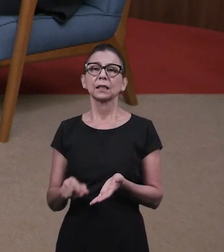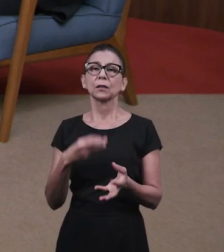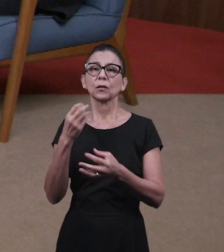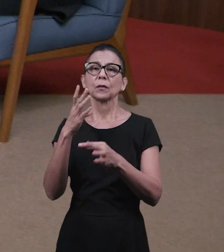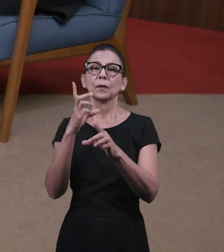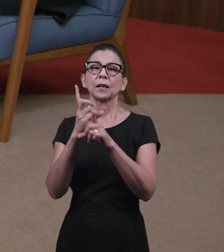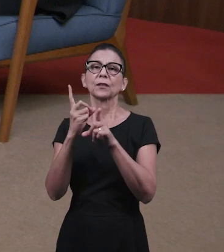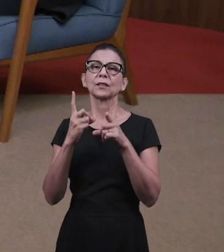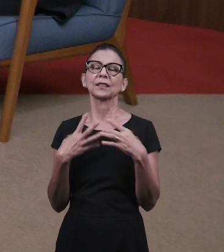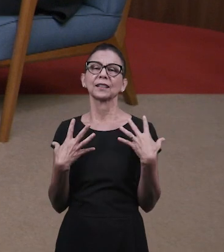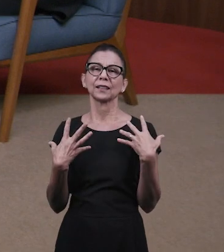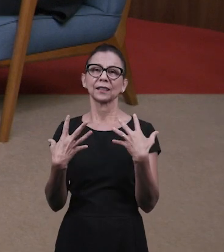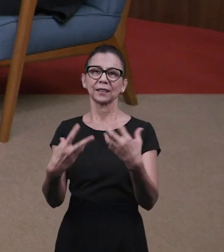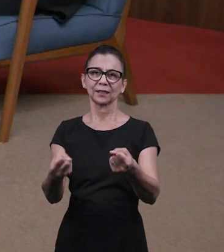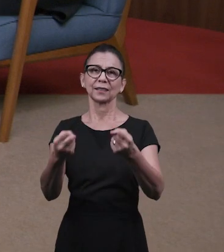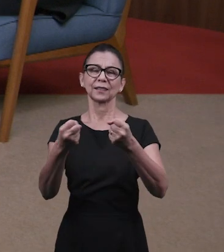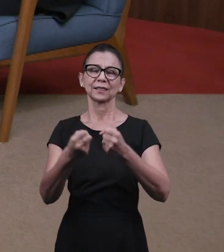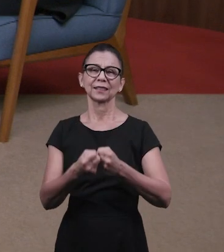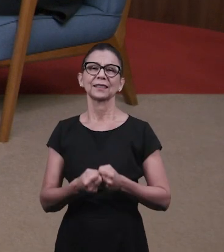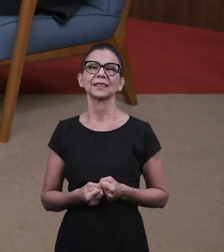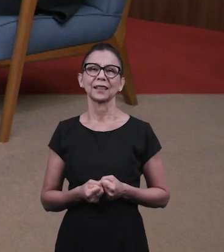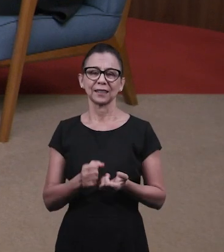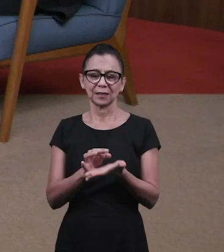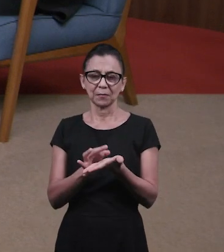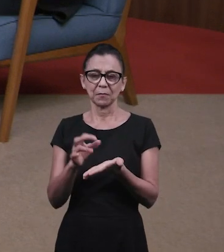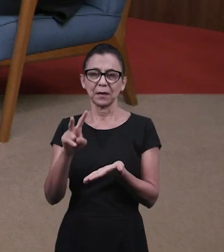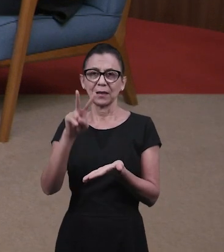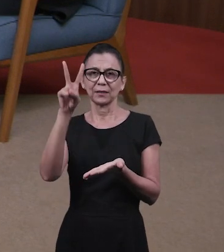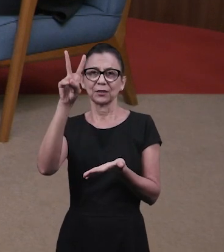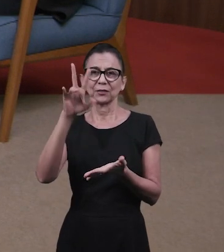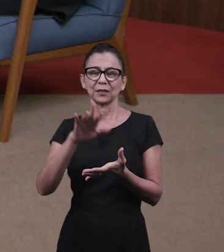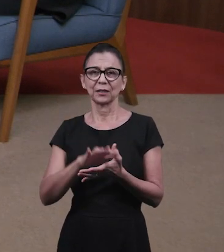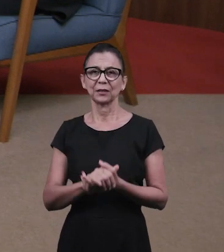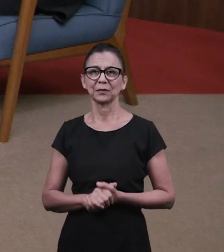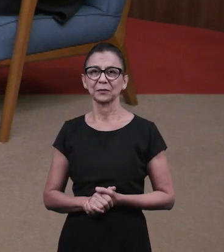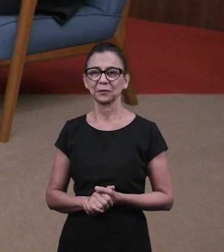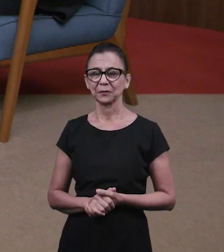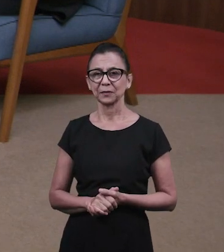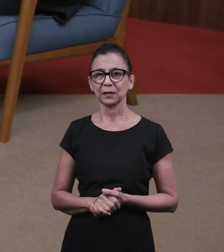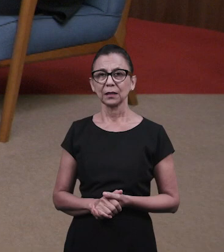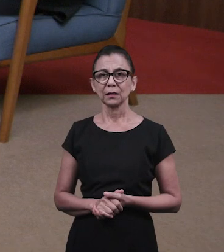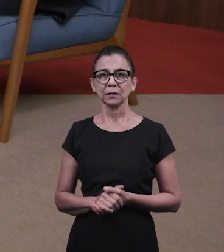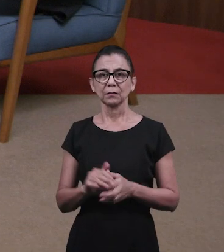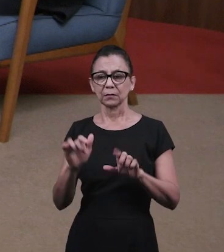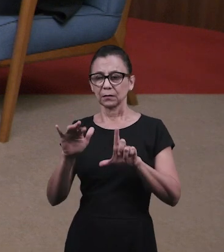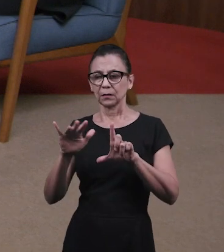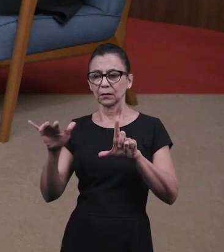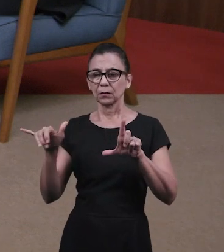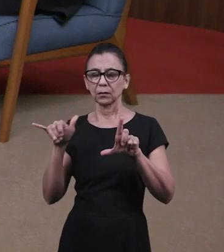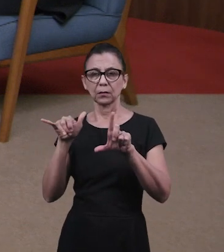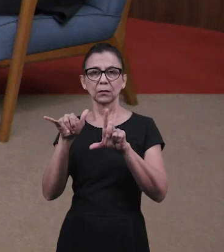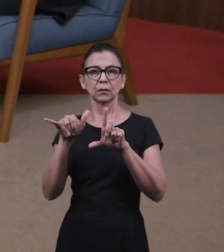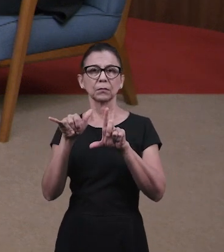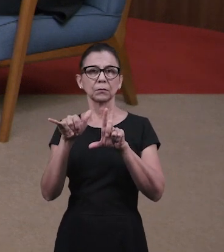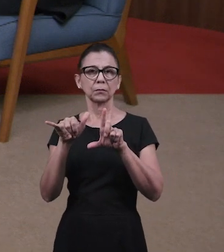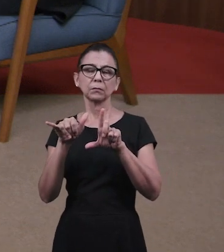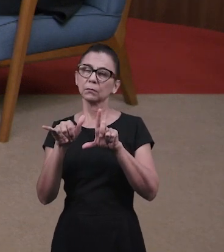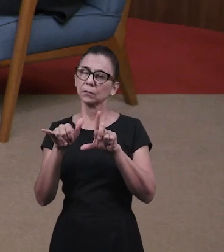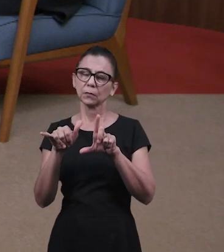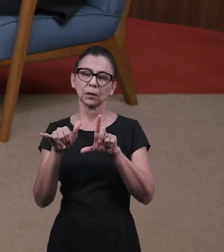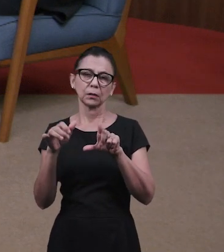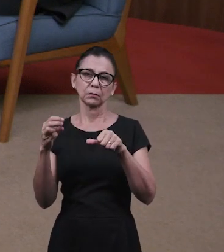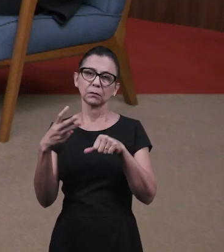une importance portée sur qui est cette perle et comment l'homme peut avoir cette perle de Grand Prix. Vous pouvez